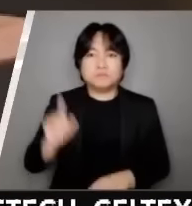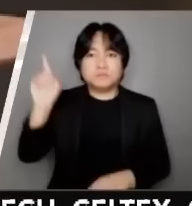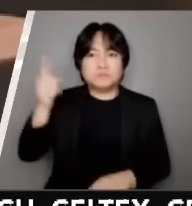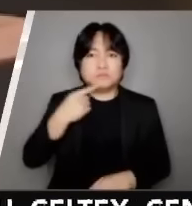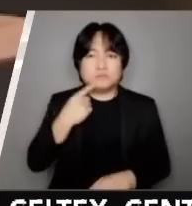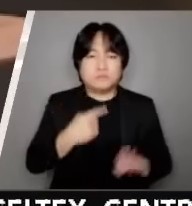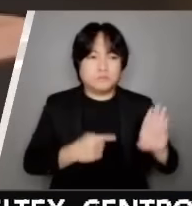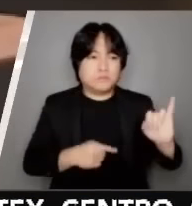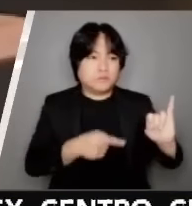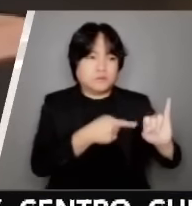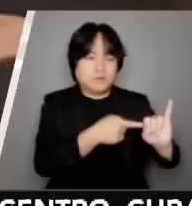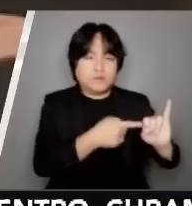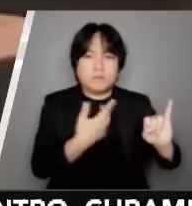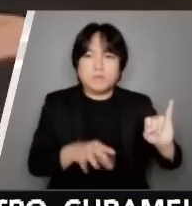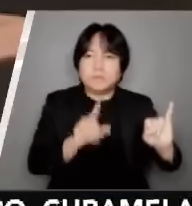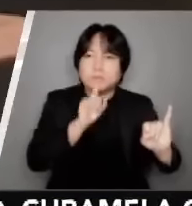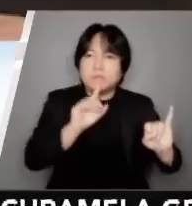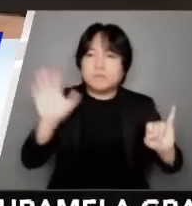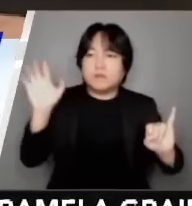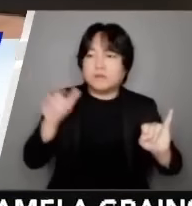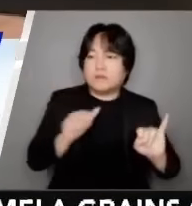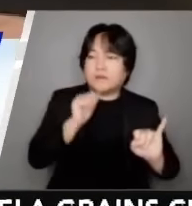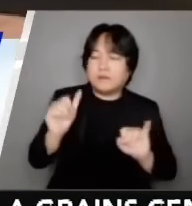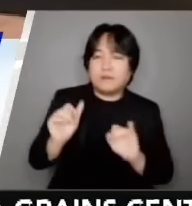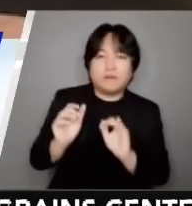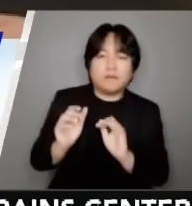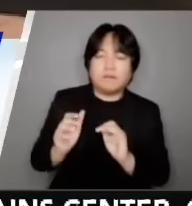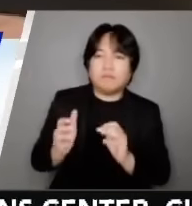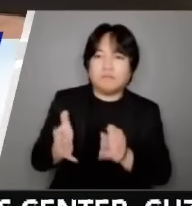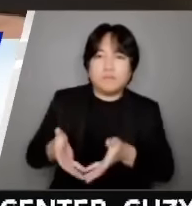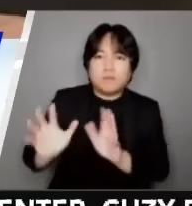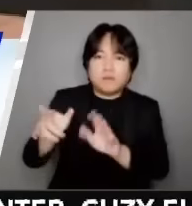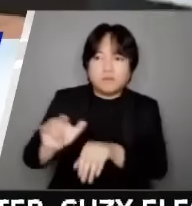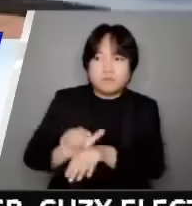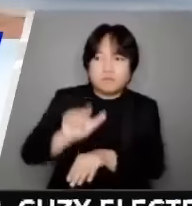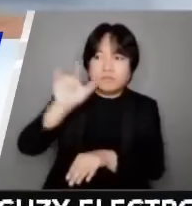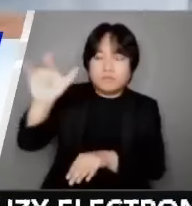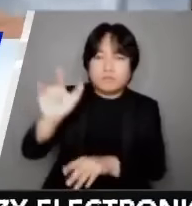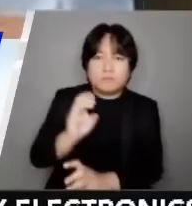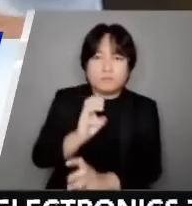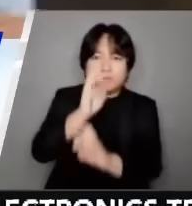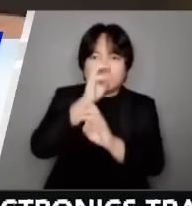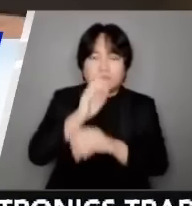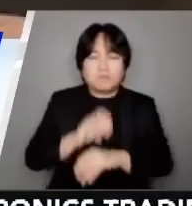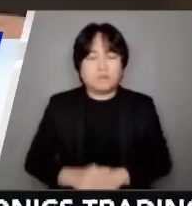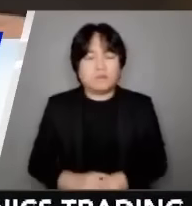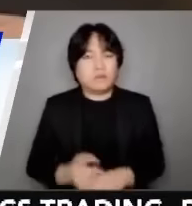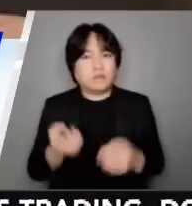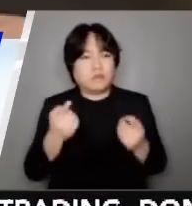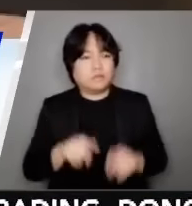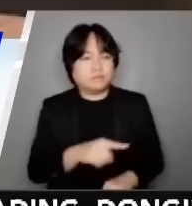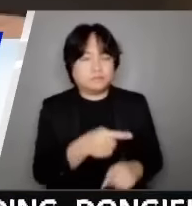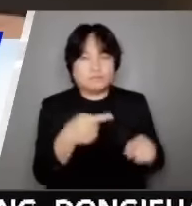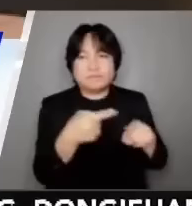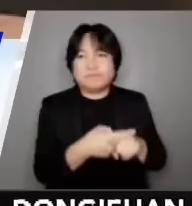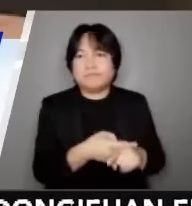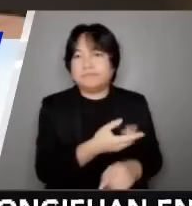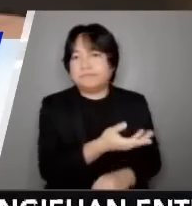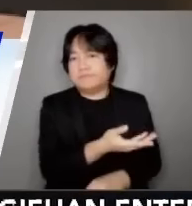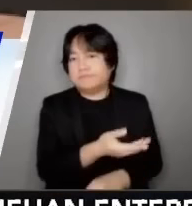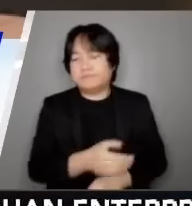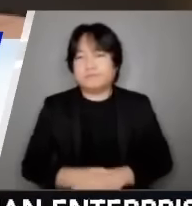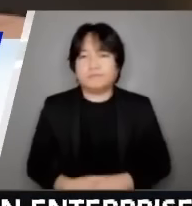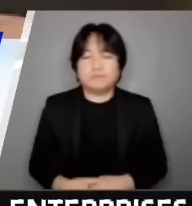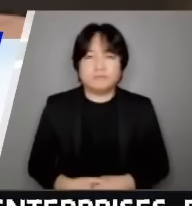hahayaan si guohua Ping na makaalis sa pilip e yun pala Ay wala na talaga siya What if they